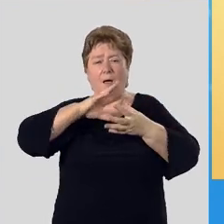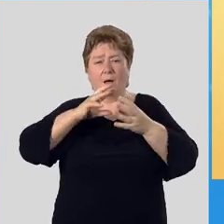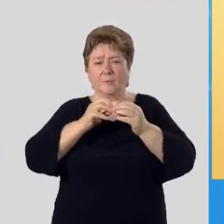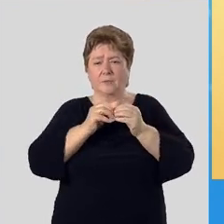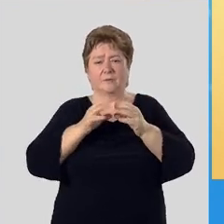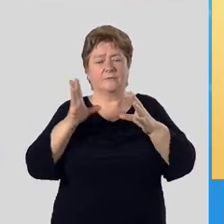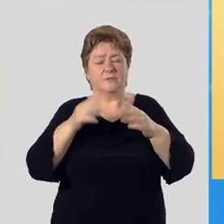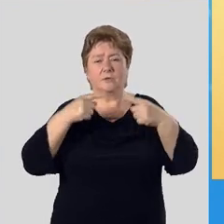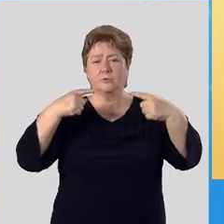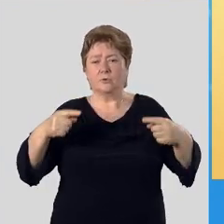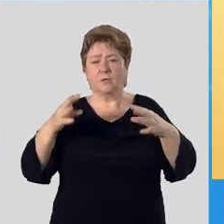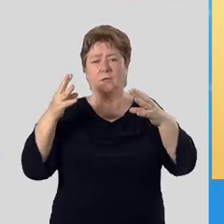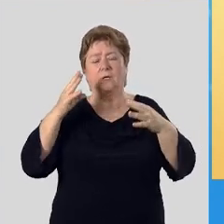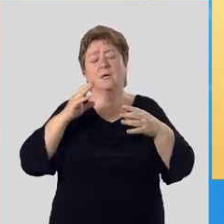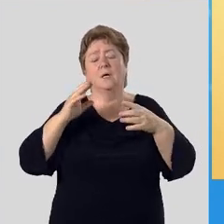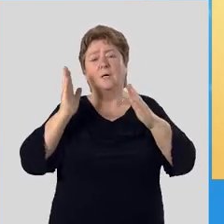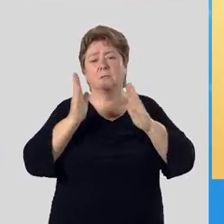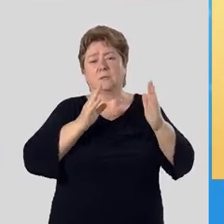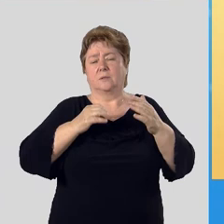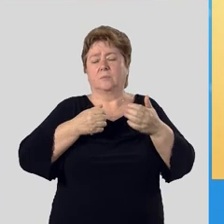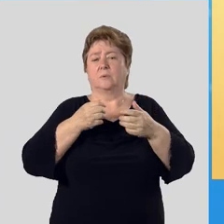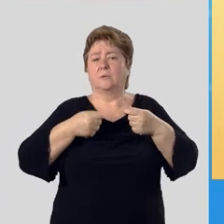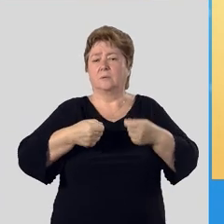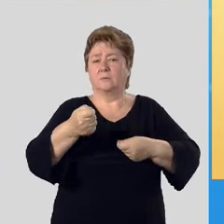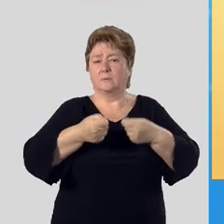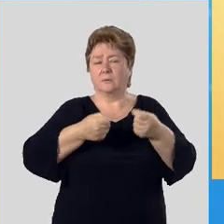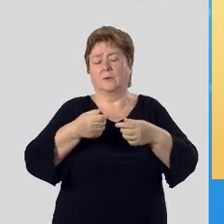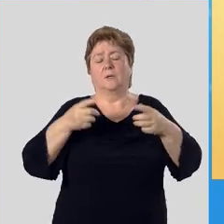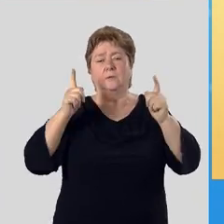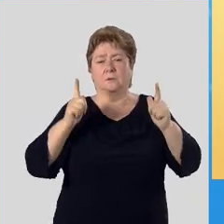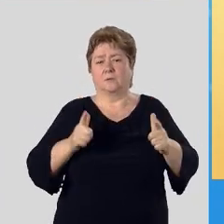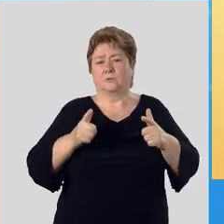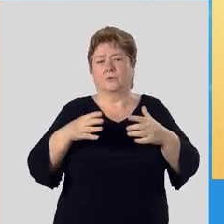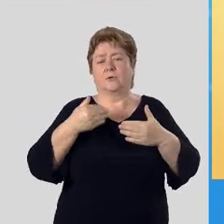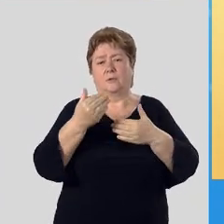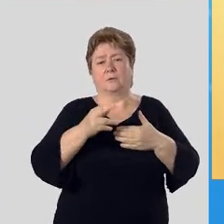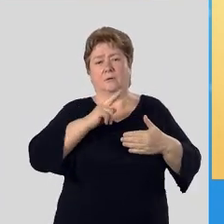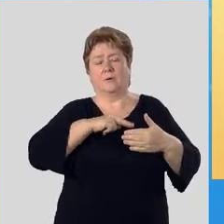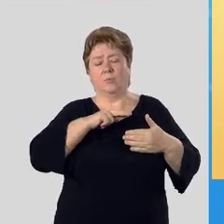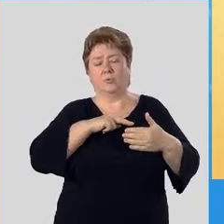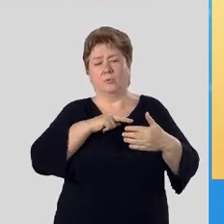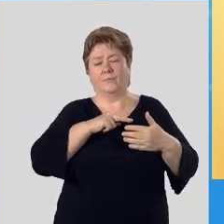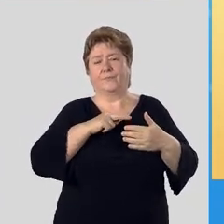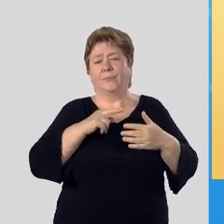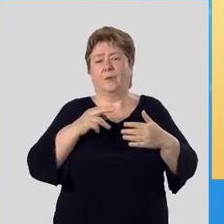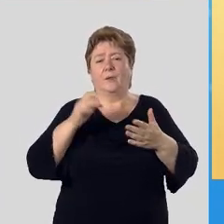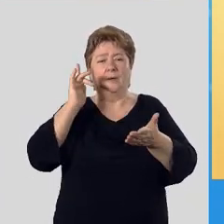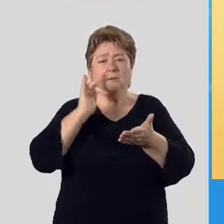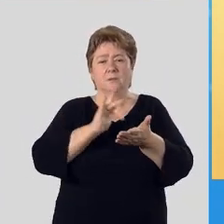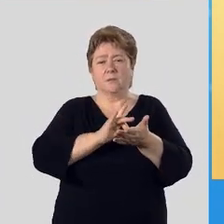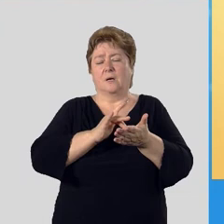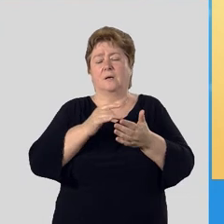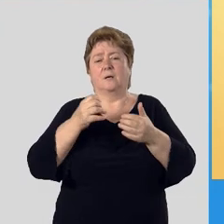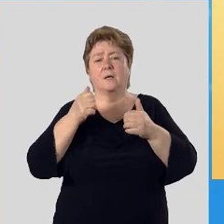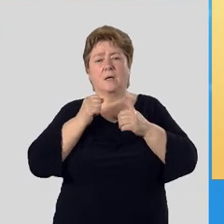объединяет все другие системы и регулирует и согласовывает их деятельность. Центральная